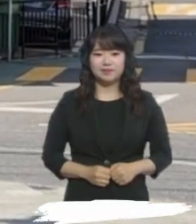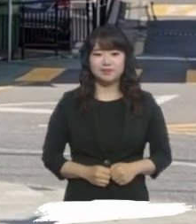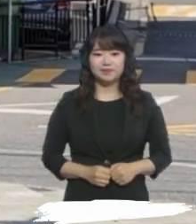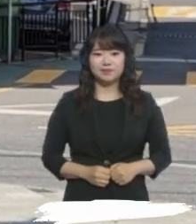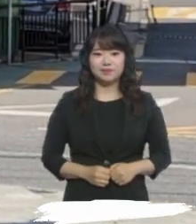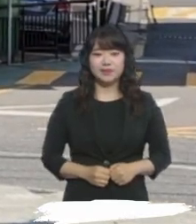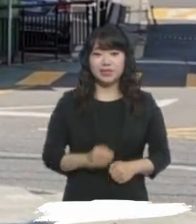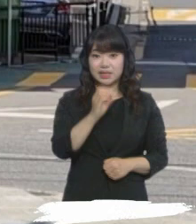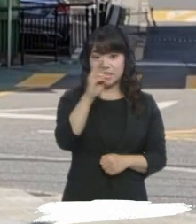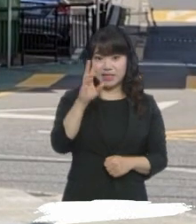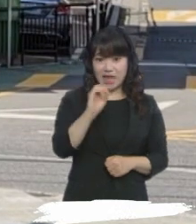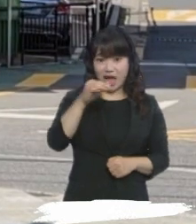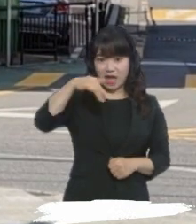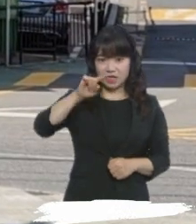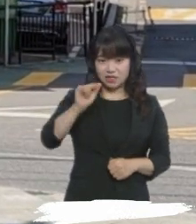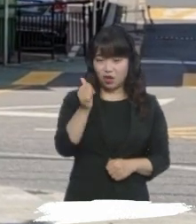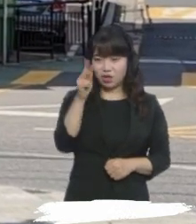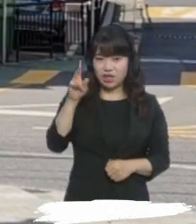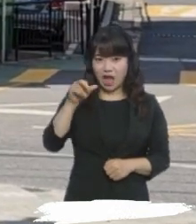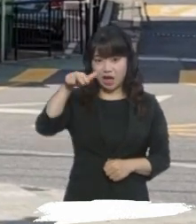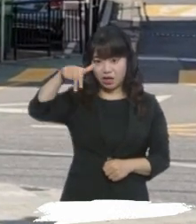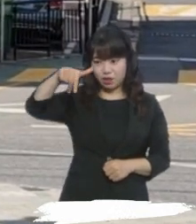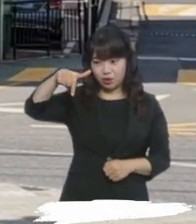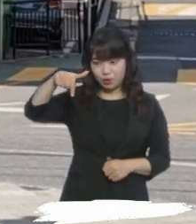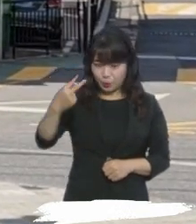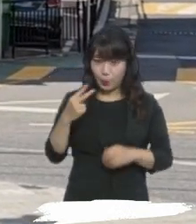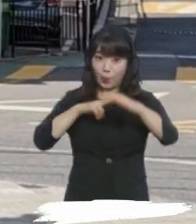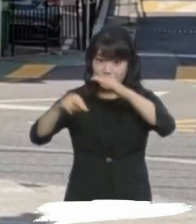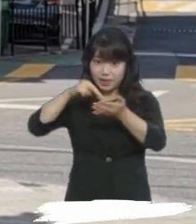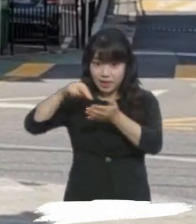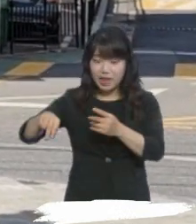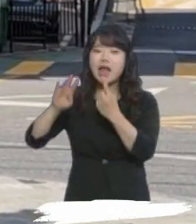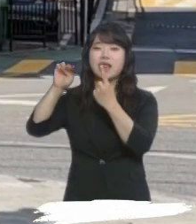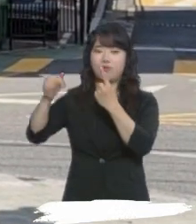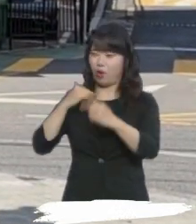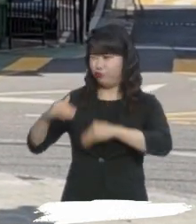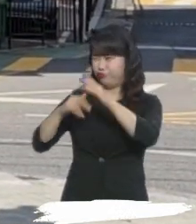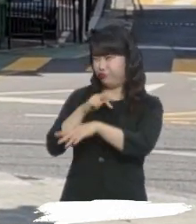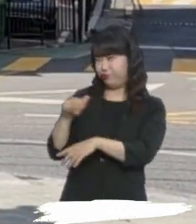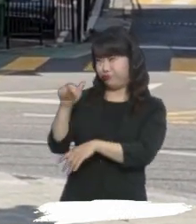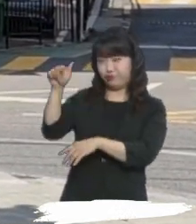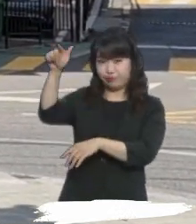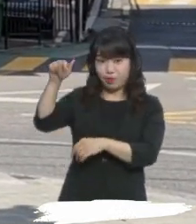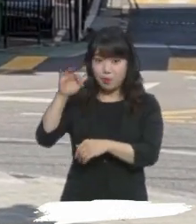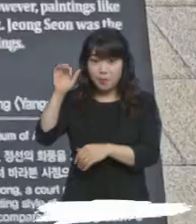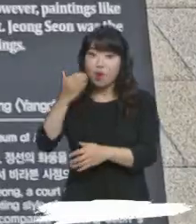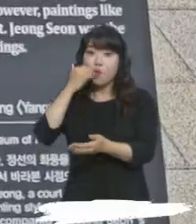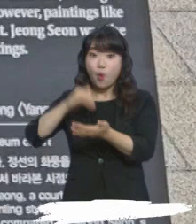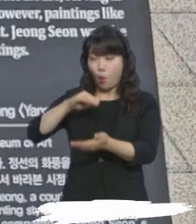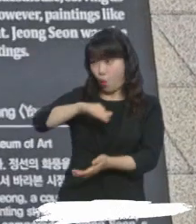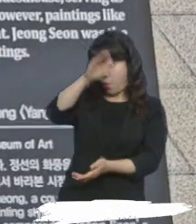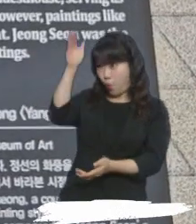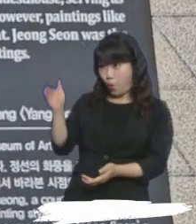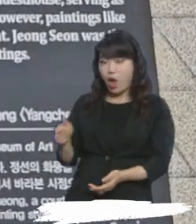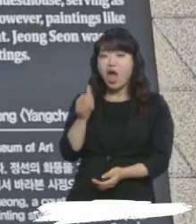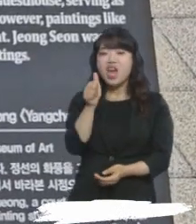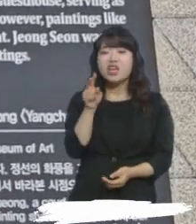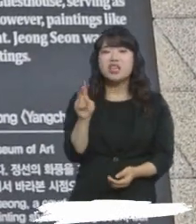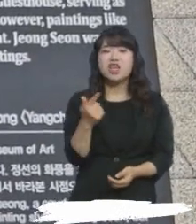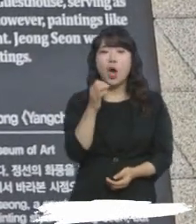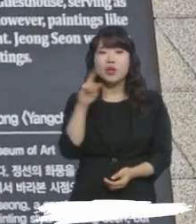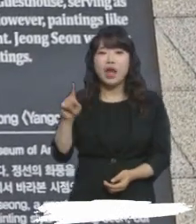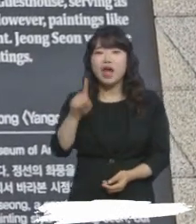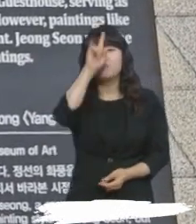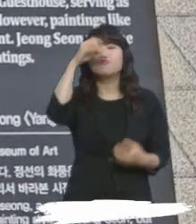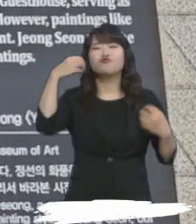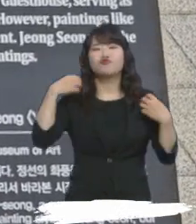9호선 양천 한교역 1번 출구 인근입니다. 이곳에 양천 현아지 표지석이 있는데 현아는 지금